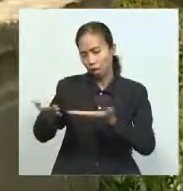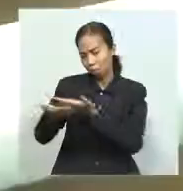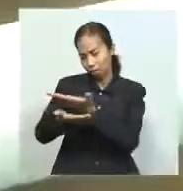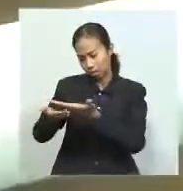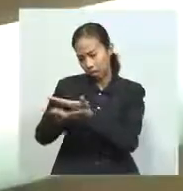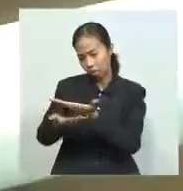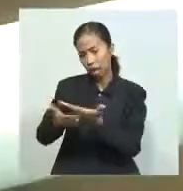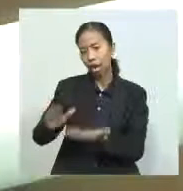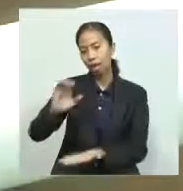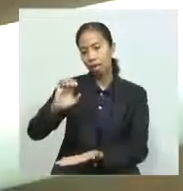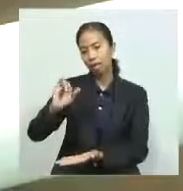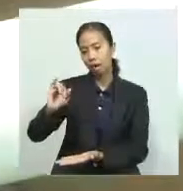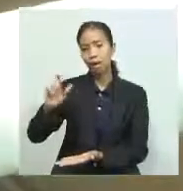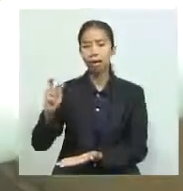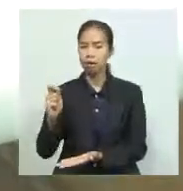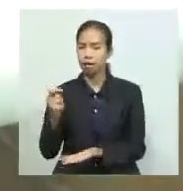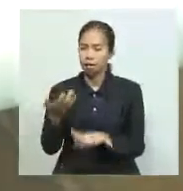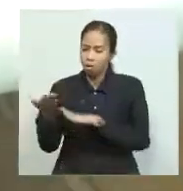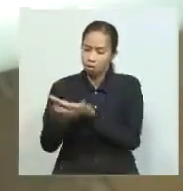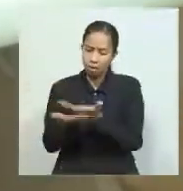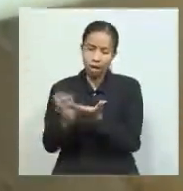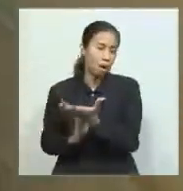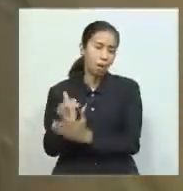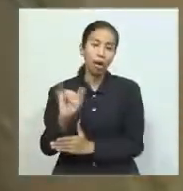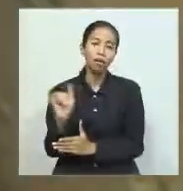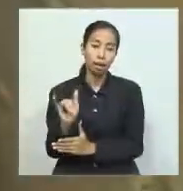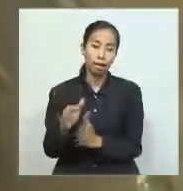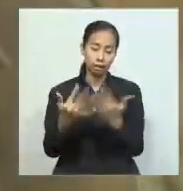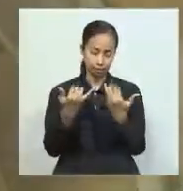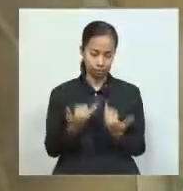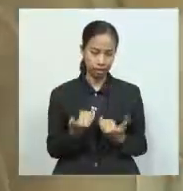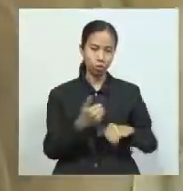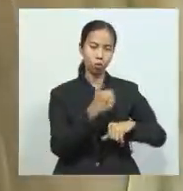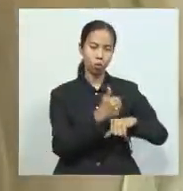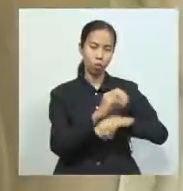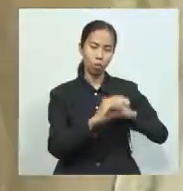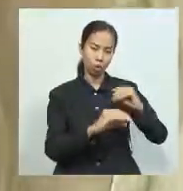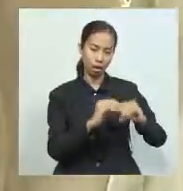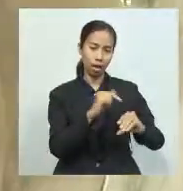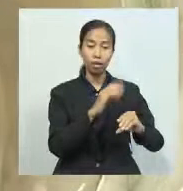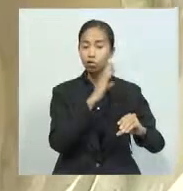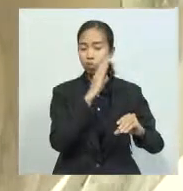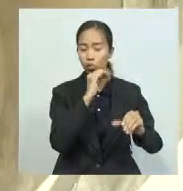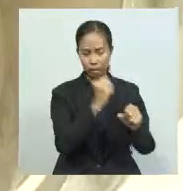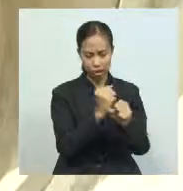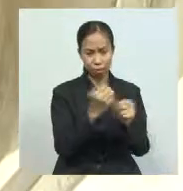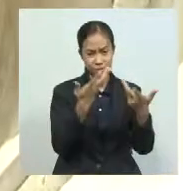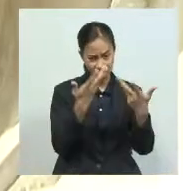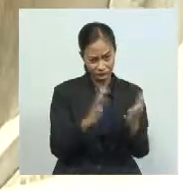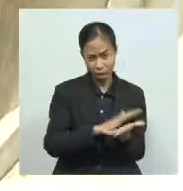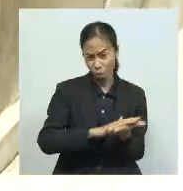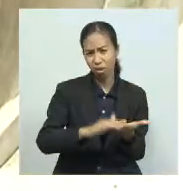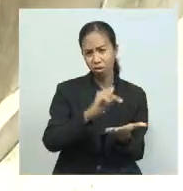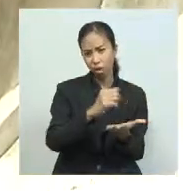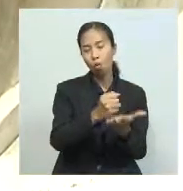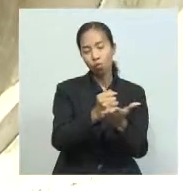หรือว่า EIA ทั้ง4โครงการนี้นะครับแต่ทางผู้อำนวยการโครงการชลประทานบอกว่าถ้าหากแล้วเสร็จนะครับก็จะแก้ปัญหาน้